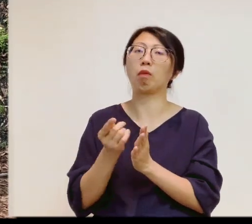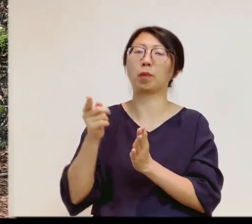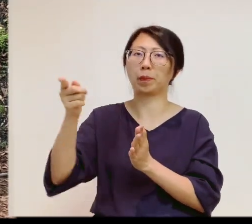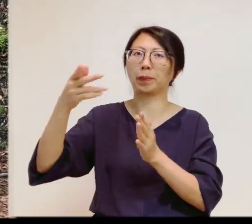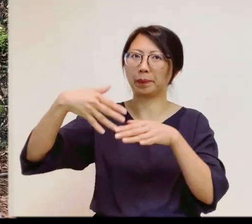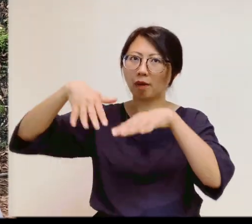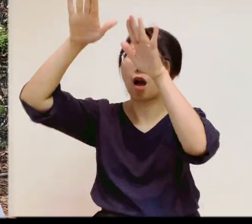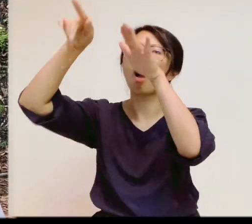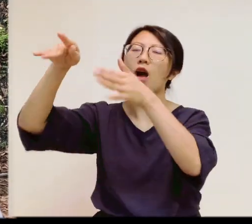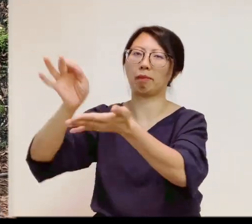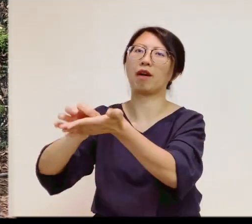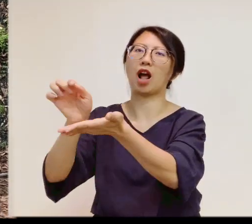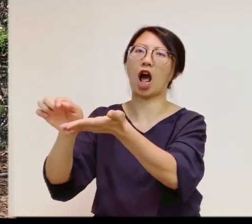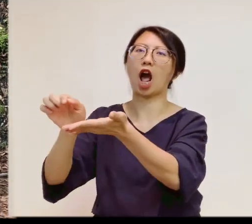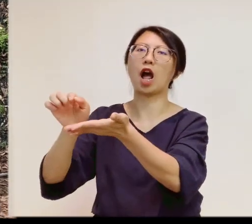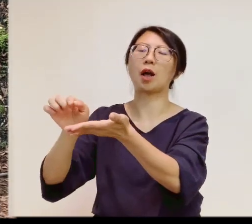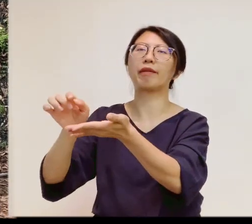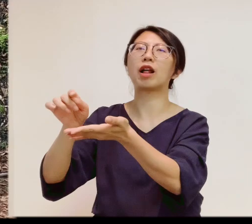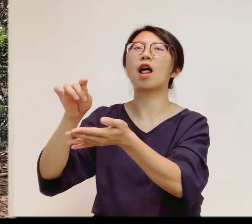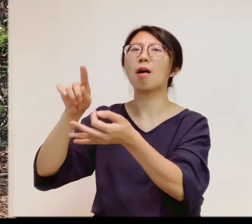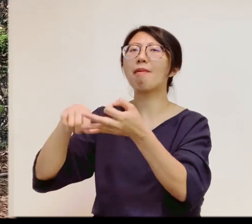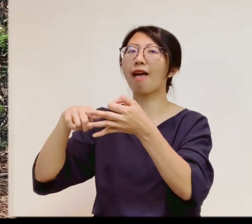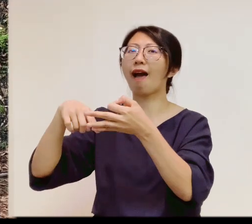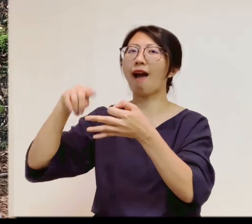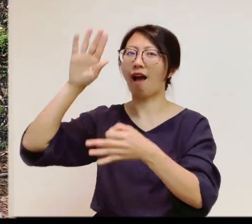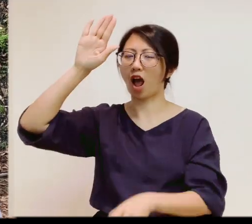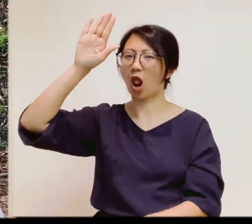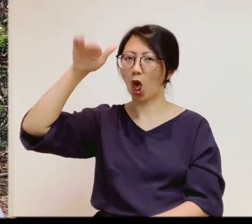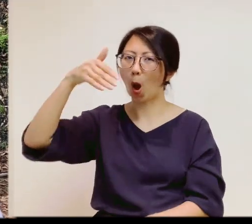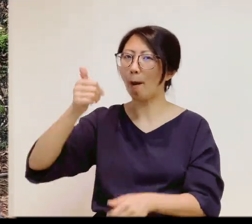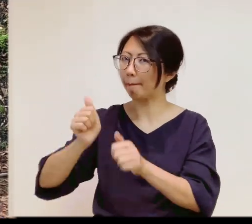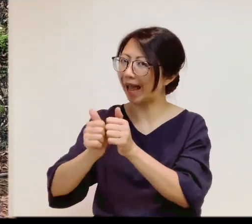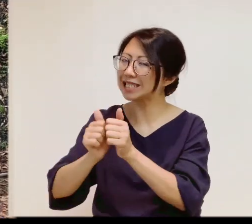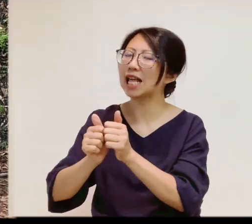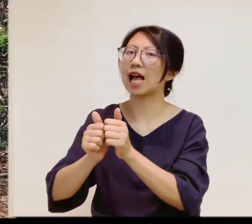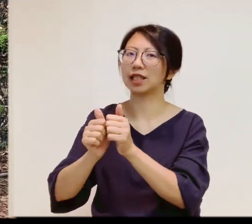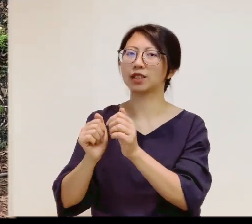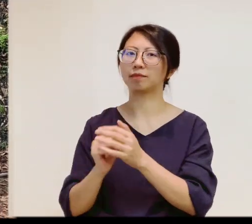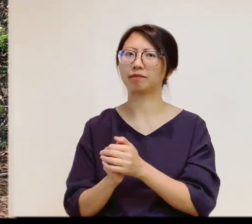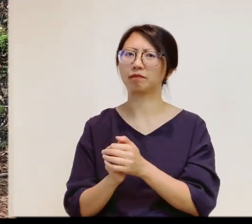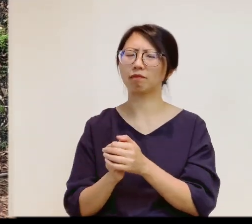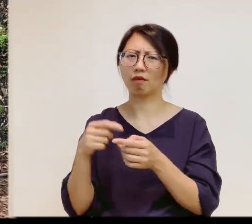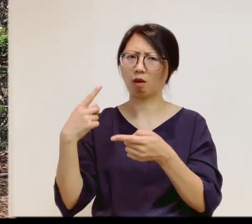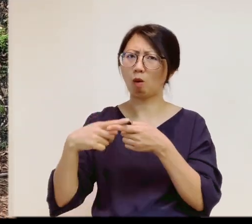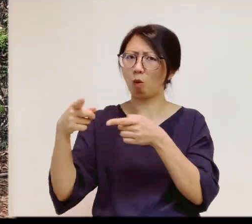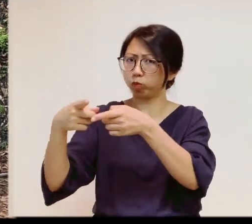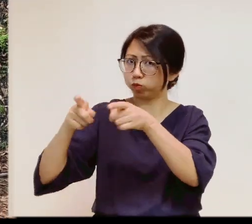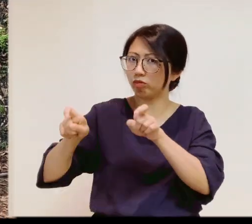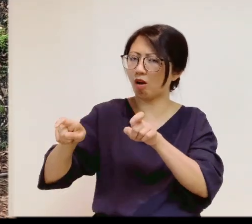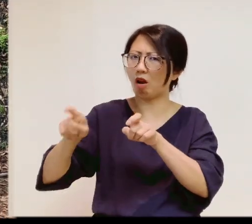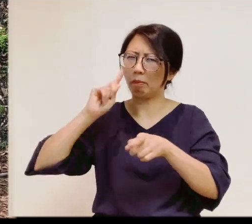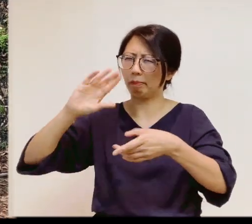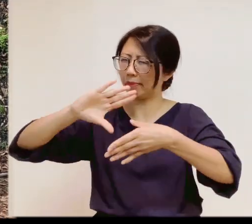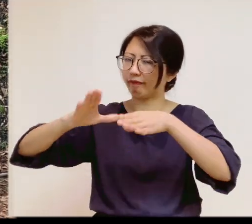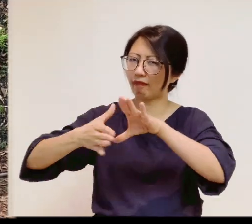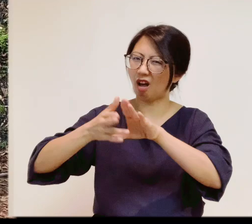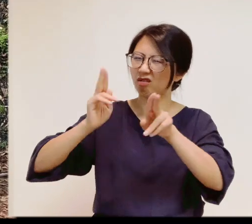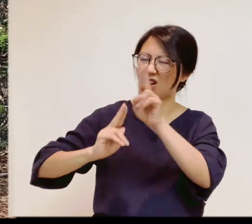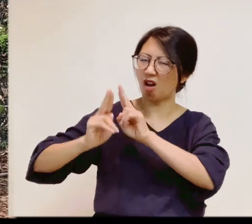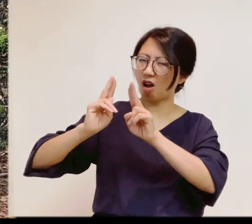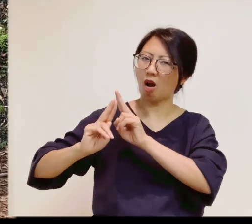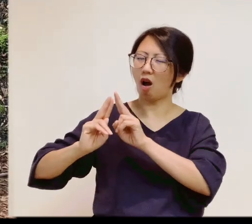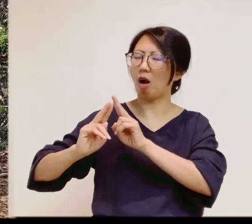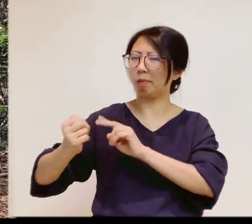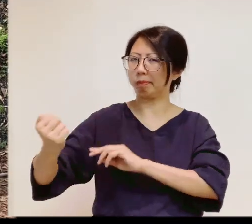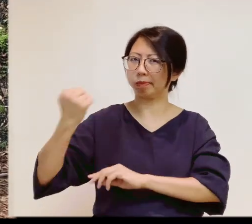到尼采，其实都是在这个莱比锡这个地方是引入出来的。所以一个很有深厚历史